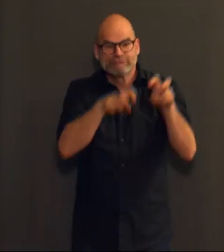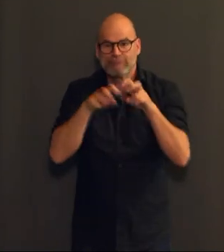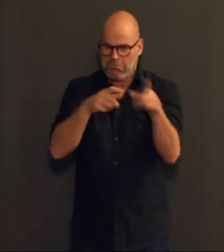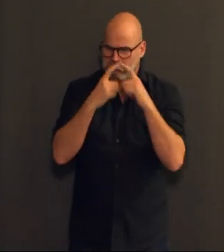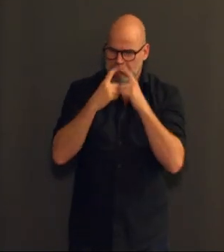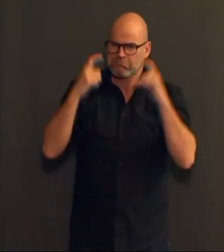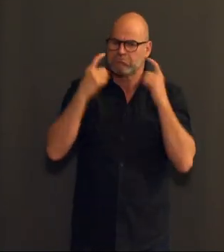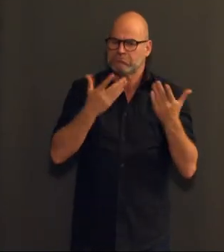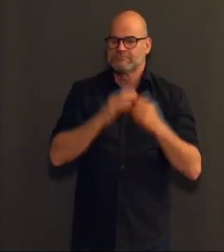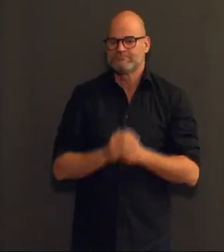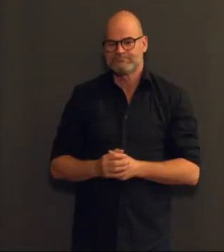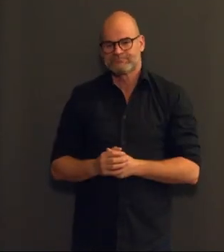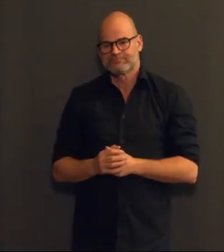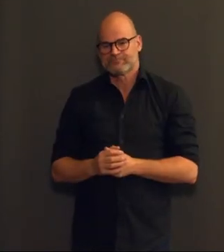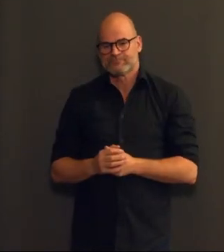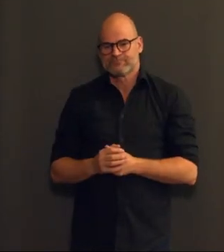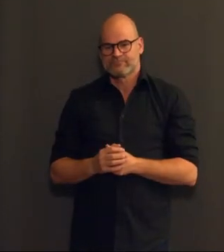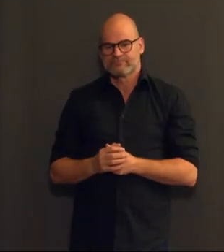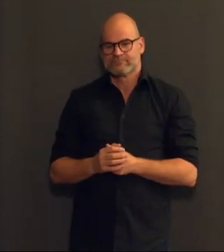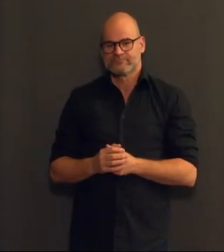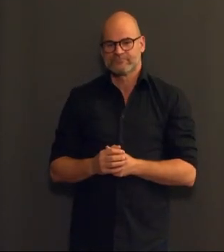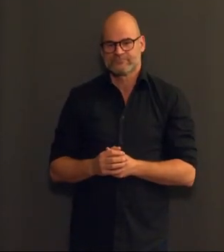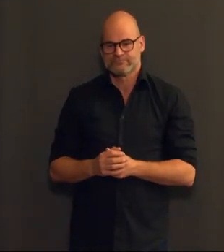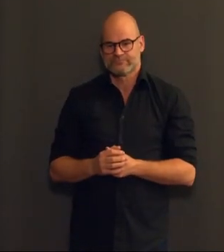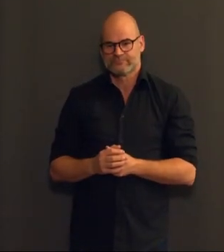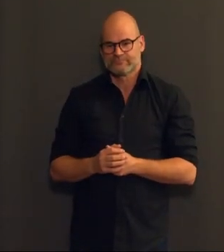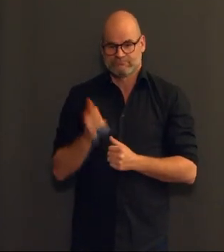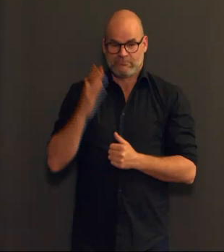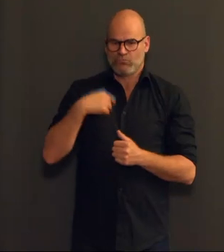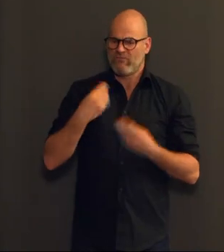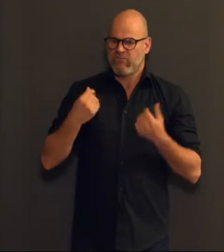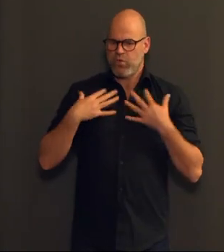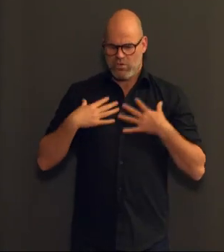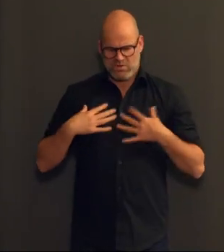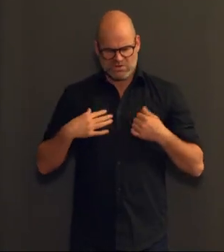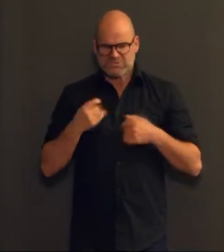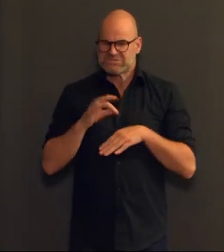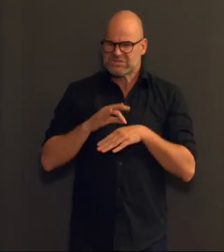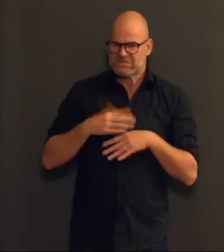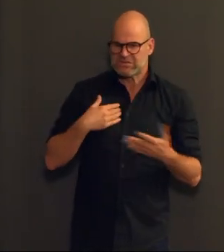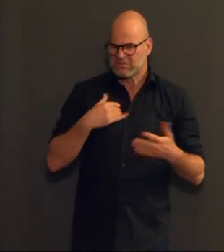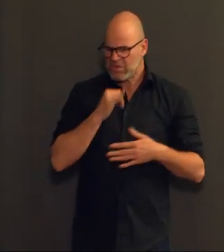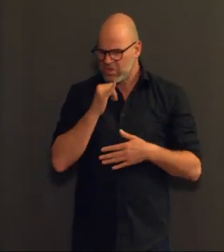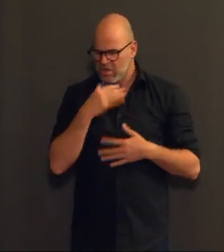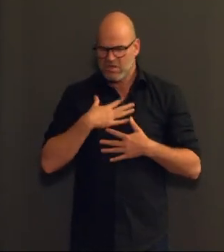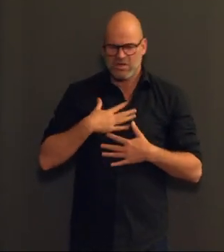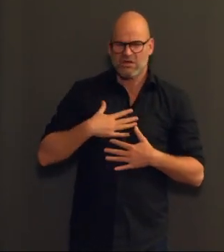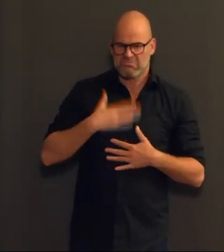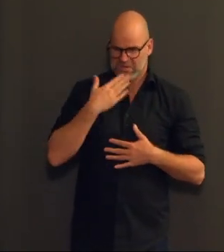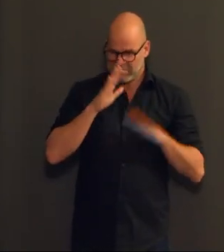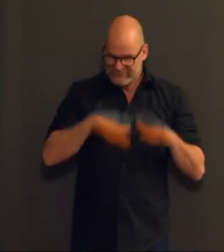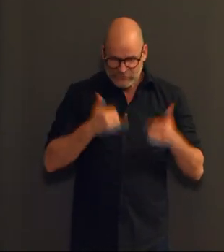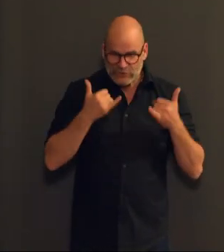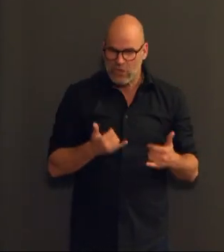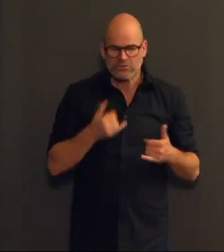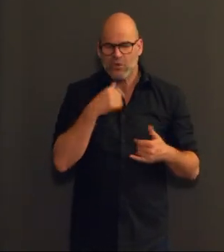op letten om vooral ook thuis te blijven als we ziek zijn, als we moeten hoesten. En dan niet het openbaar vervoer te gebruiken of niet te gaan